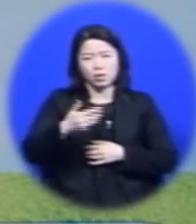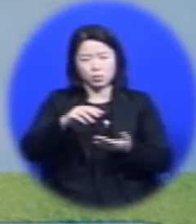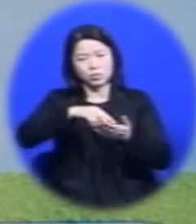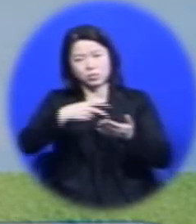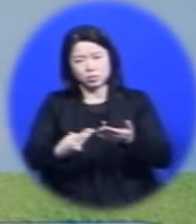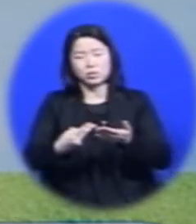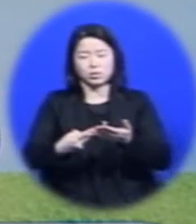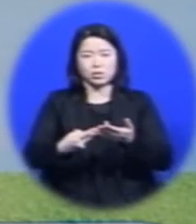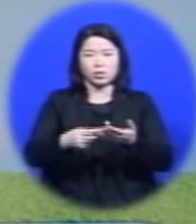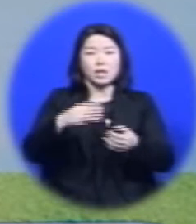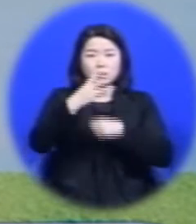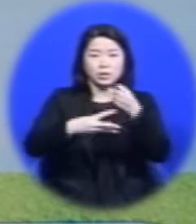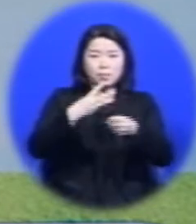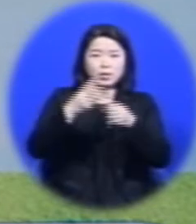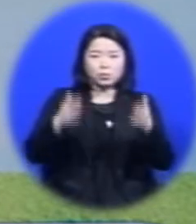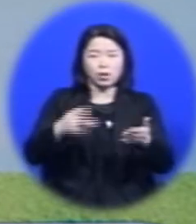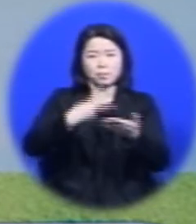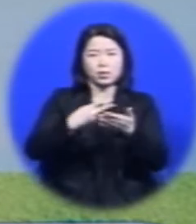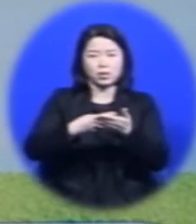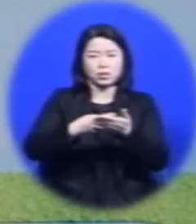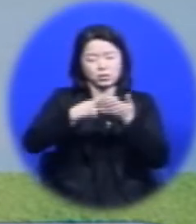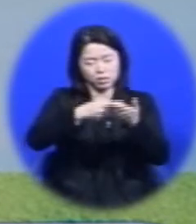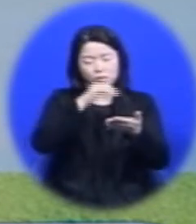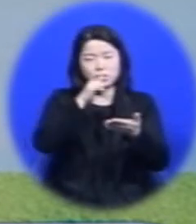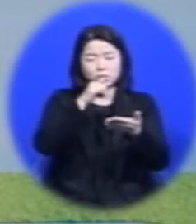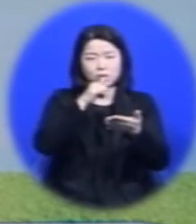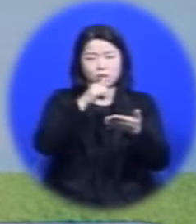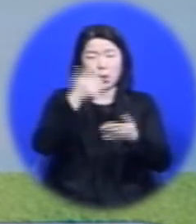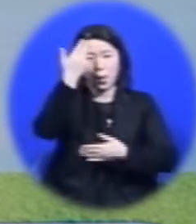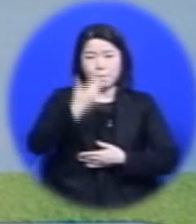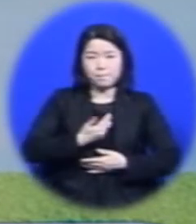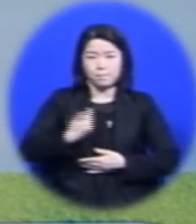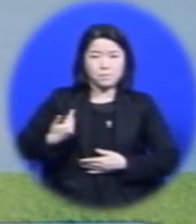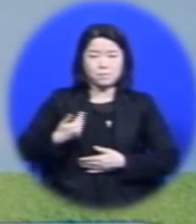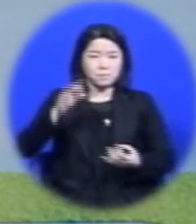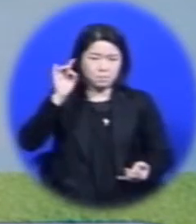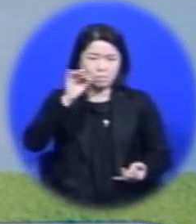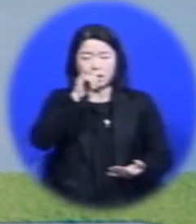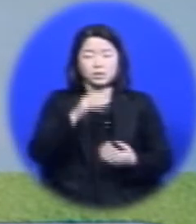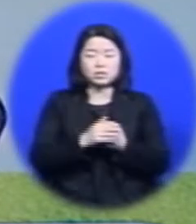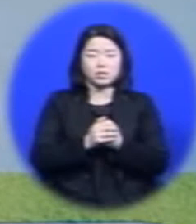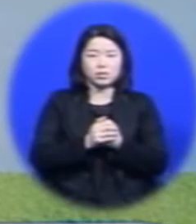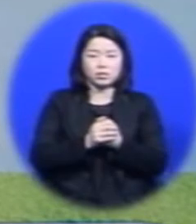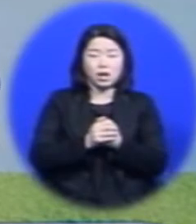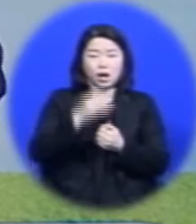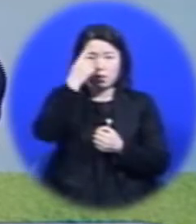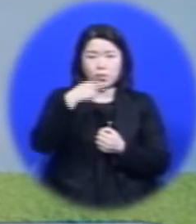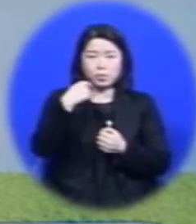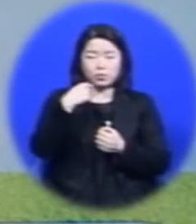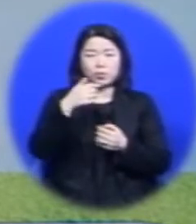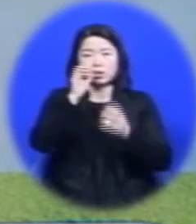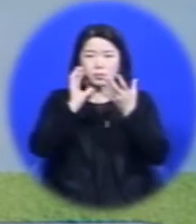경우에 병원에서 꼼짝없이 누워 계셨어요 몸에 정확하게 반해 마비가 왔어 며칠을 얼굴이